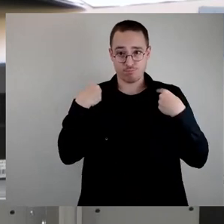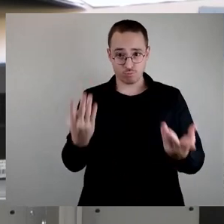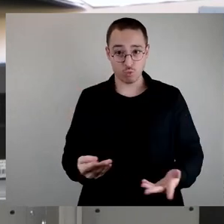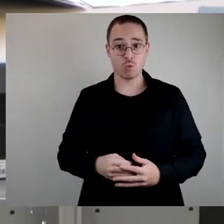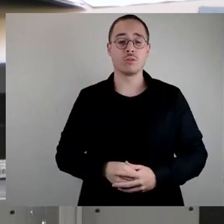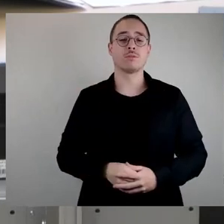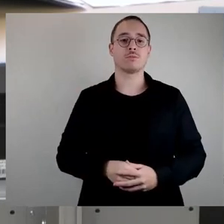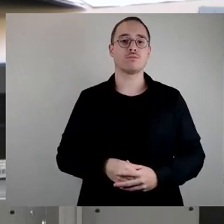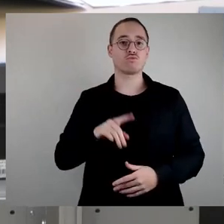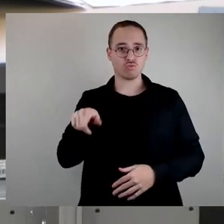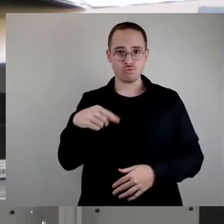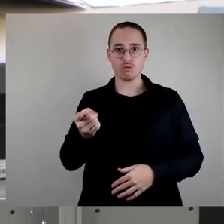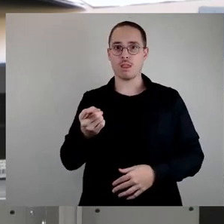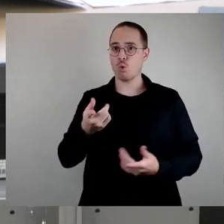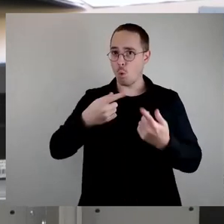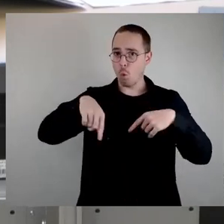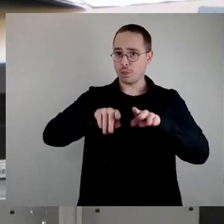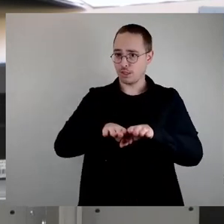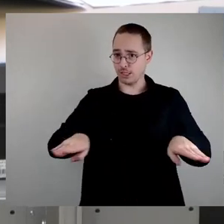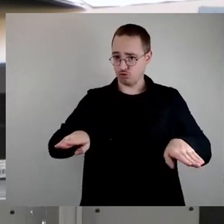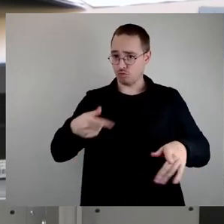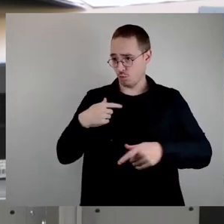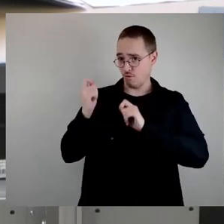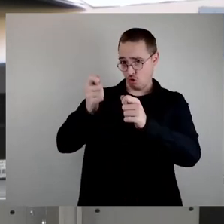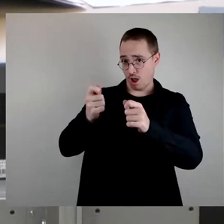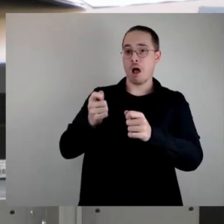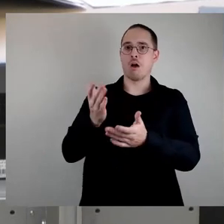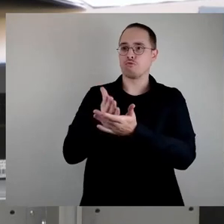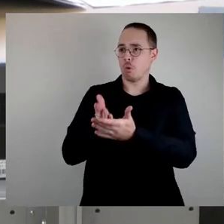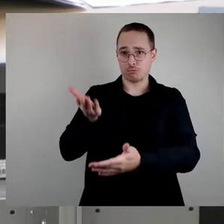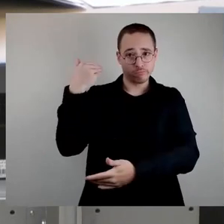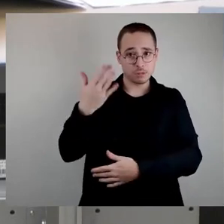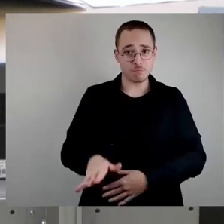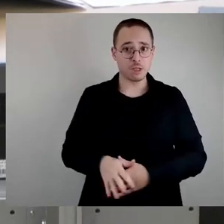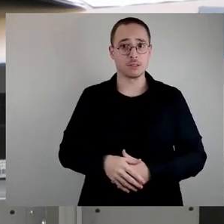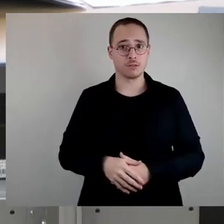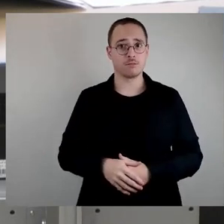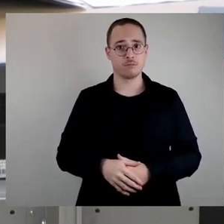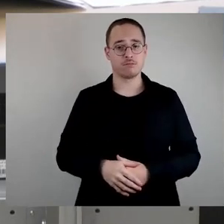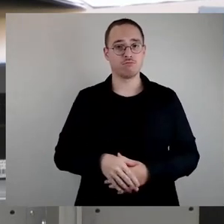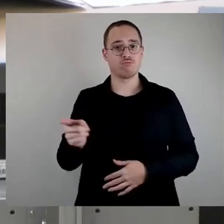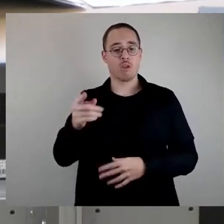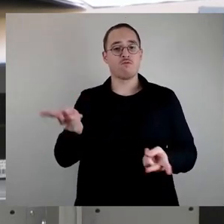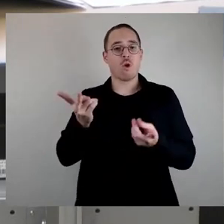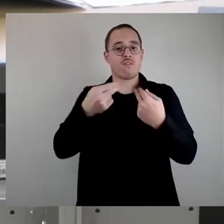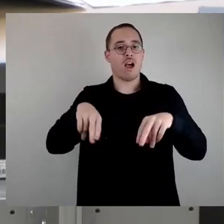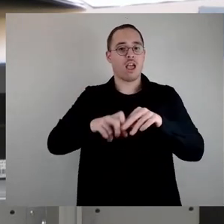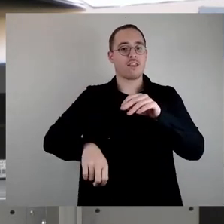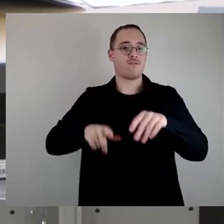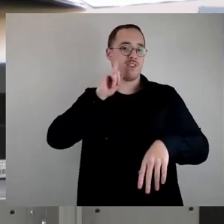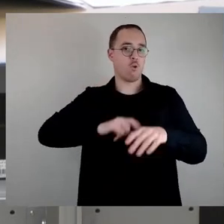haben, den gab es de facto schon. Da hat nämlich der Förderverein Frauenfußball eingeladen, die